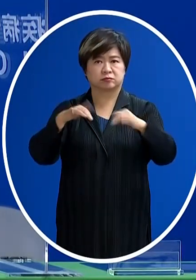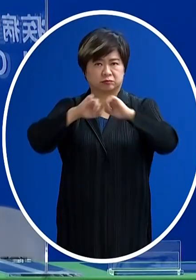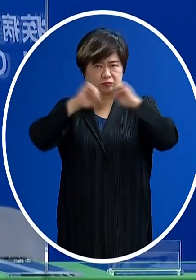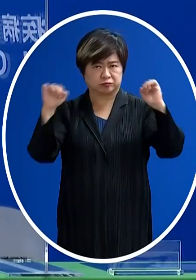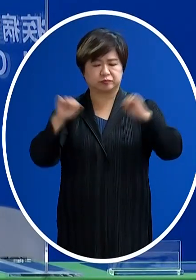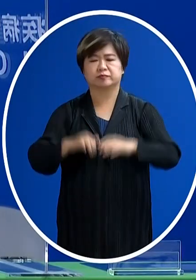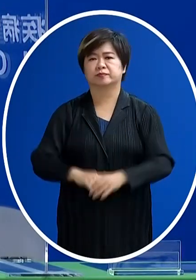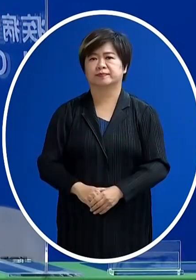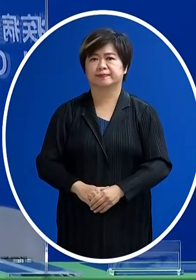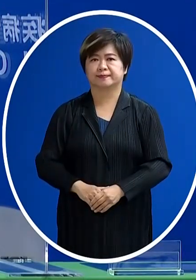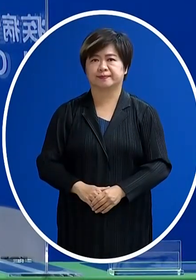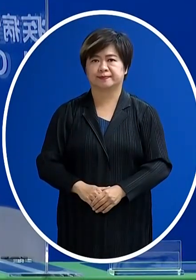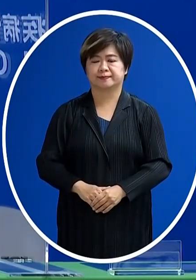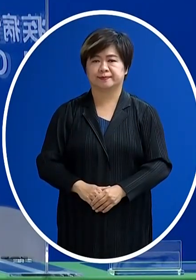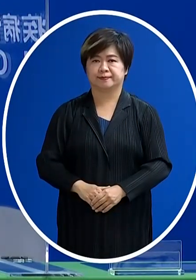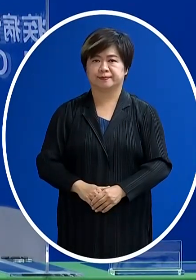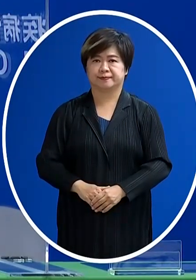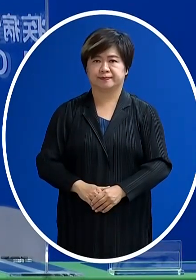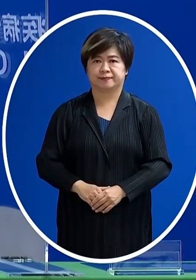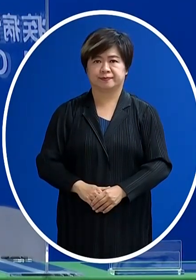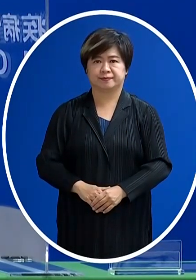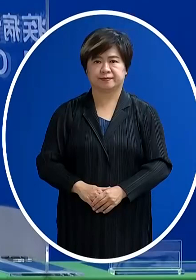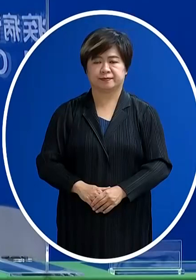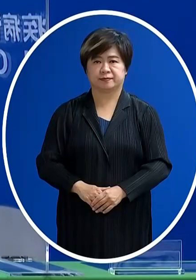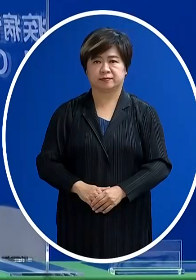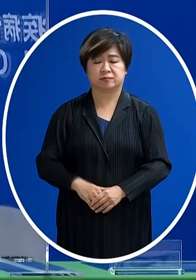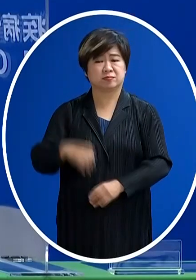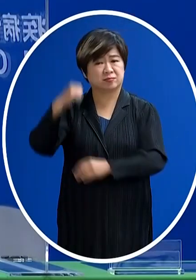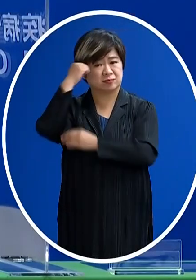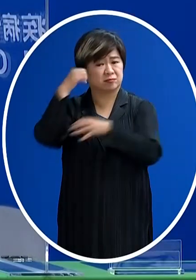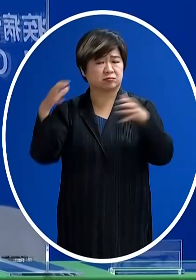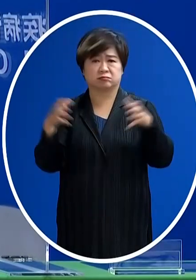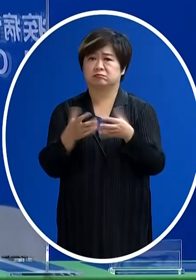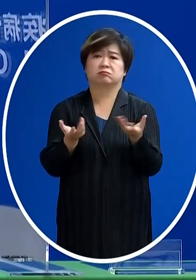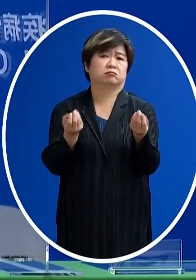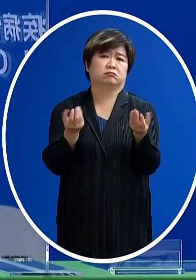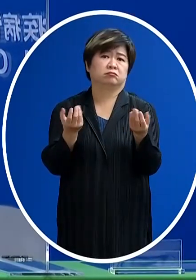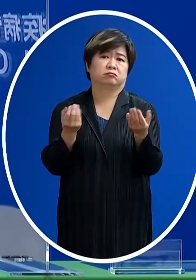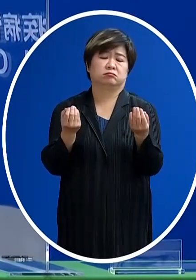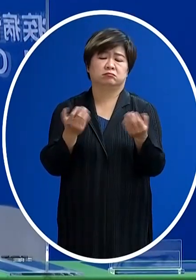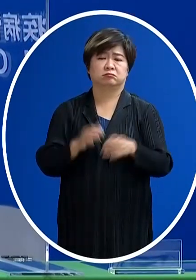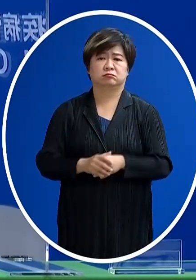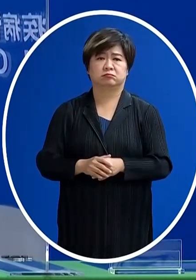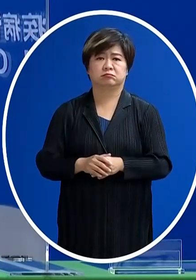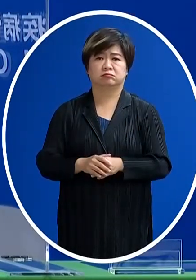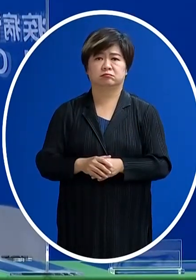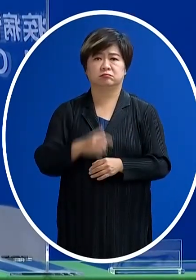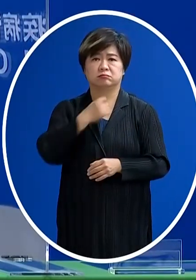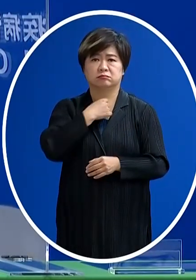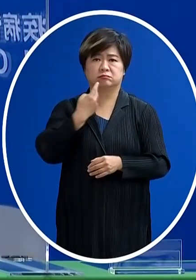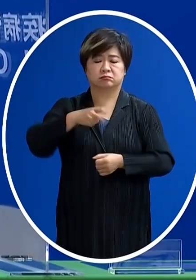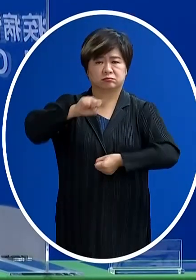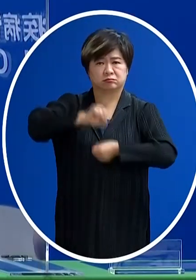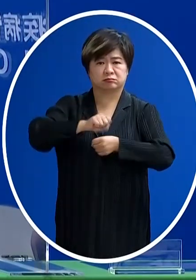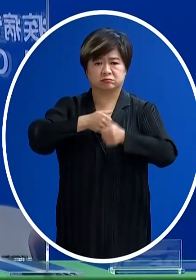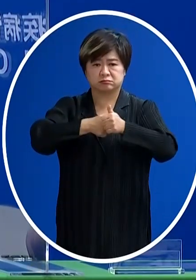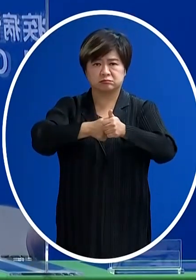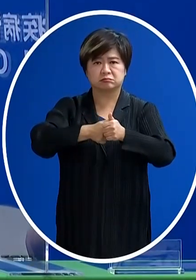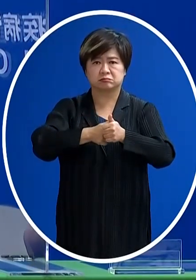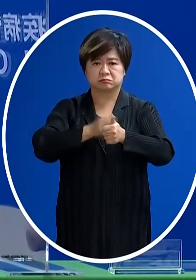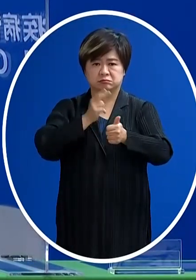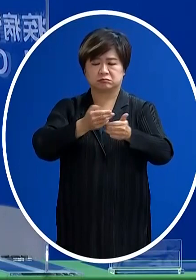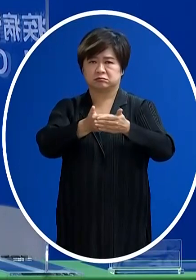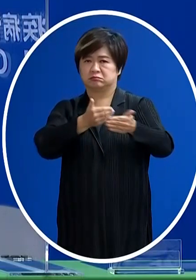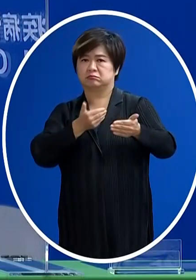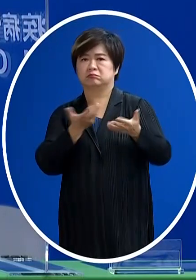结果，所以这个部分就是因为他没有同住的其他的家人齁，需要被我们框列为这个隔离的